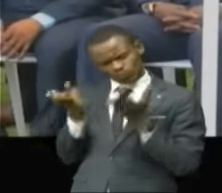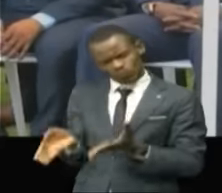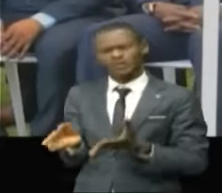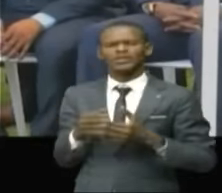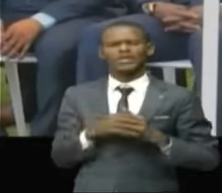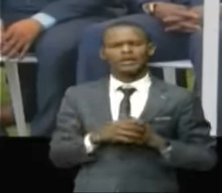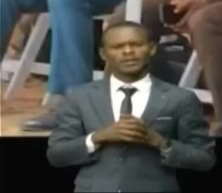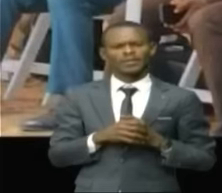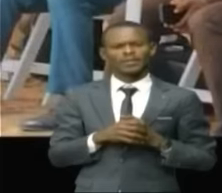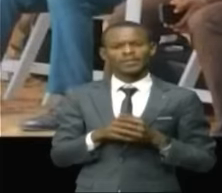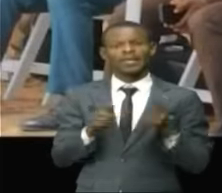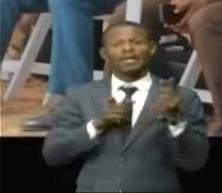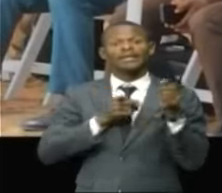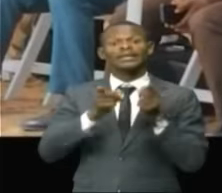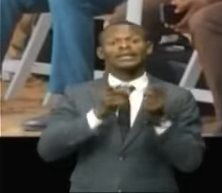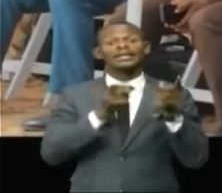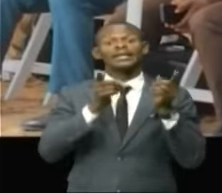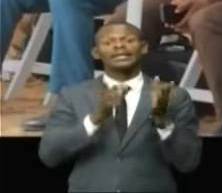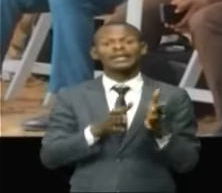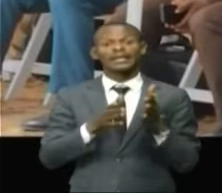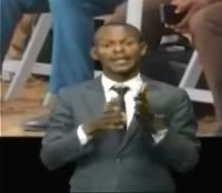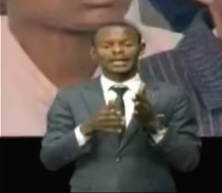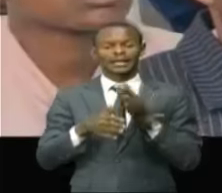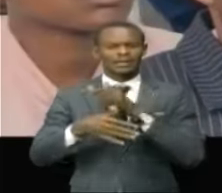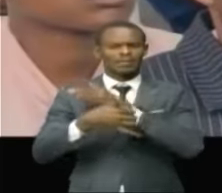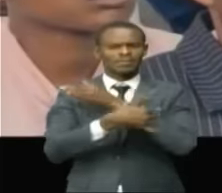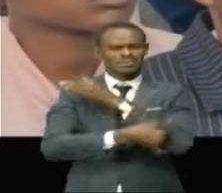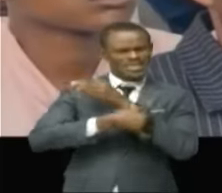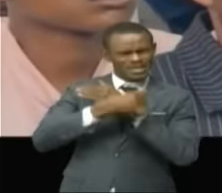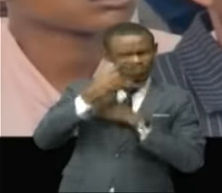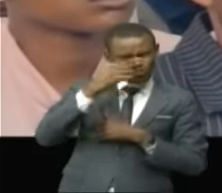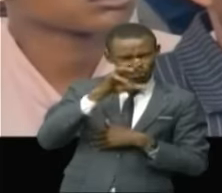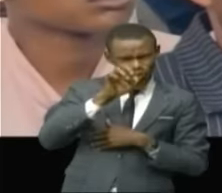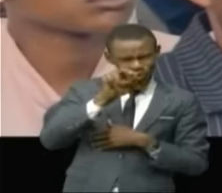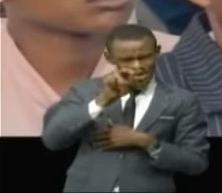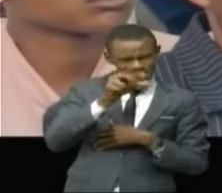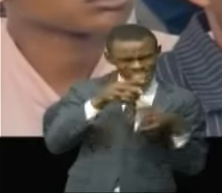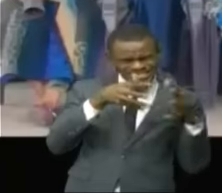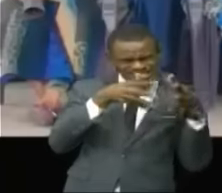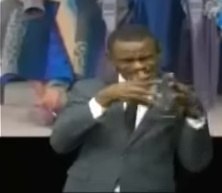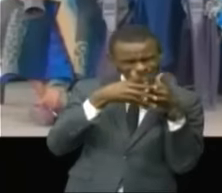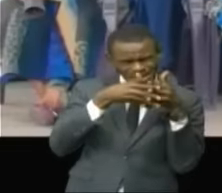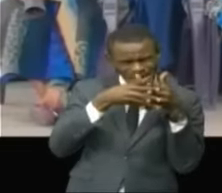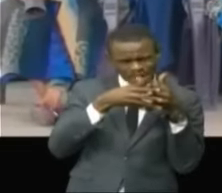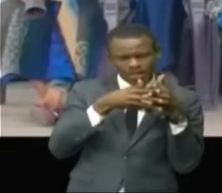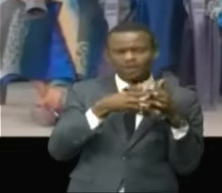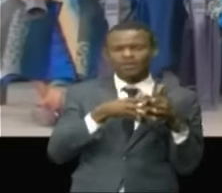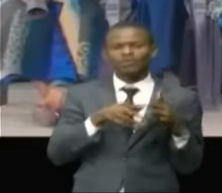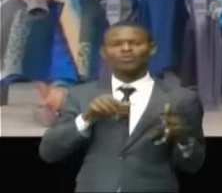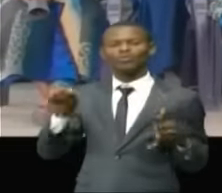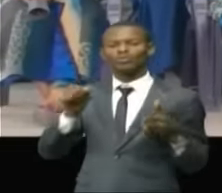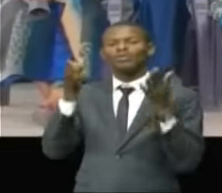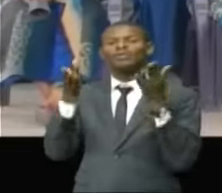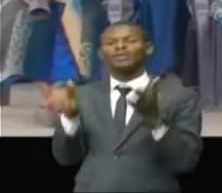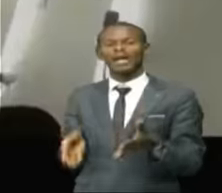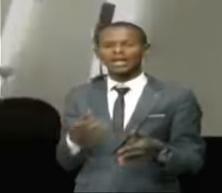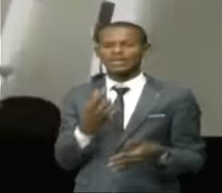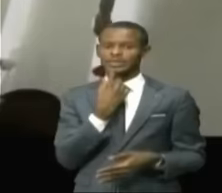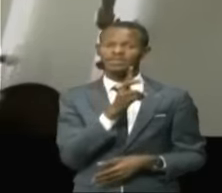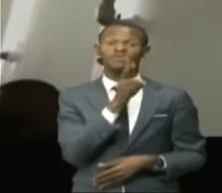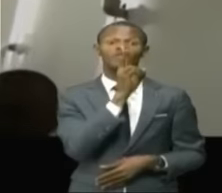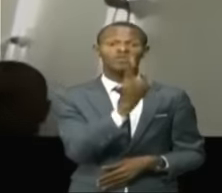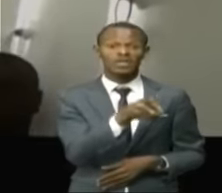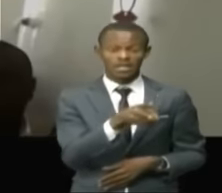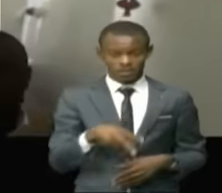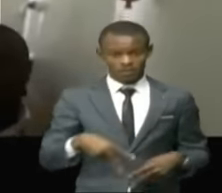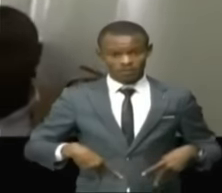directeur pays de Clinton Health Access Initiative, Dimfumu Mwana Mundele, a déclaré que sans oxygène, il n'y a pas de